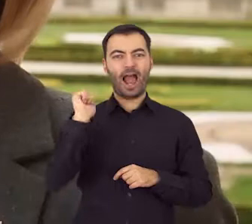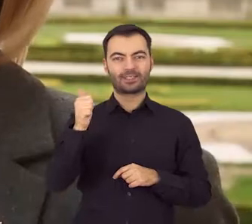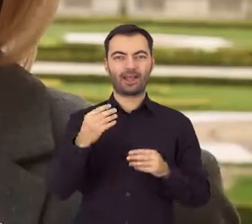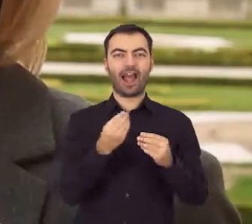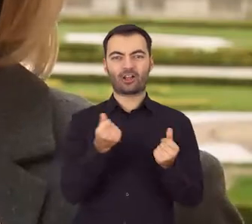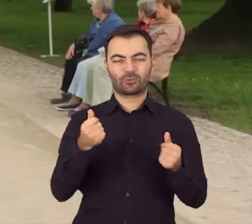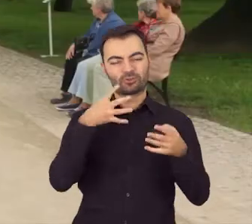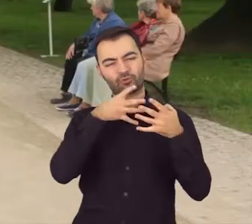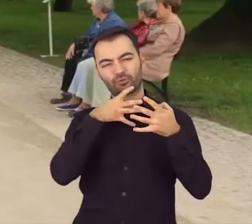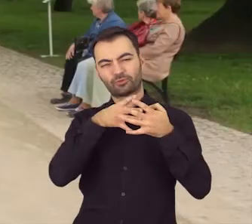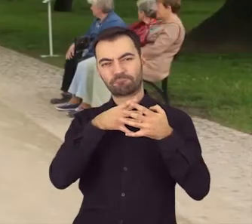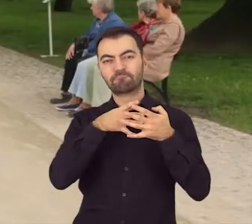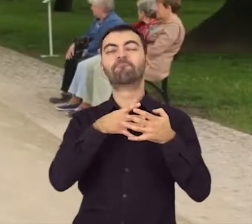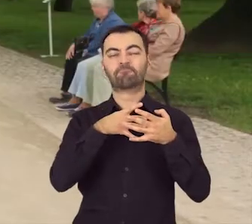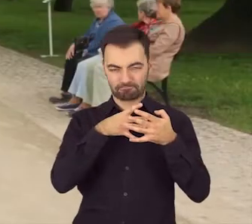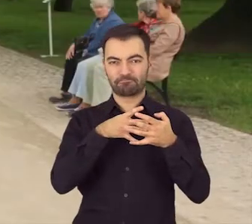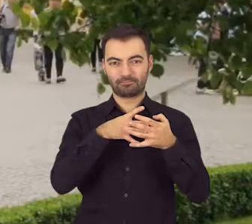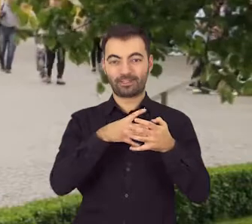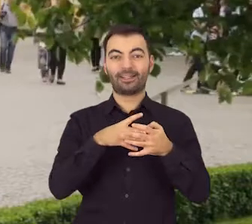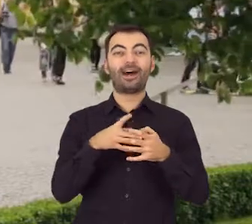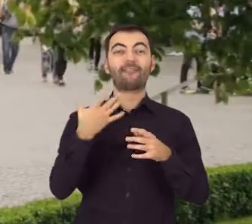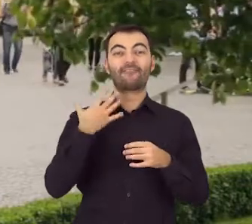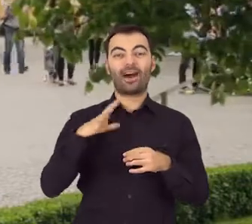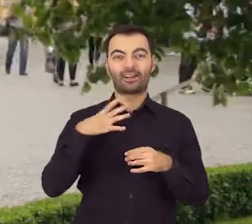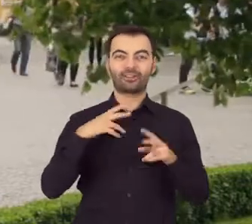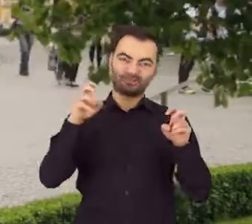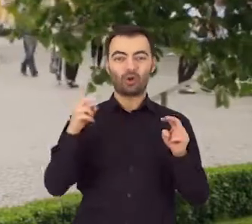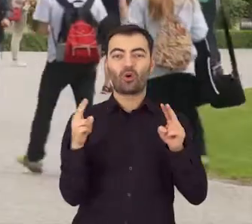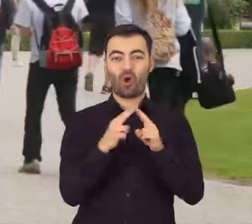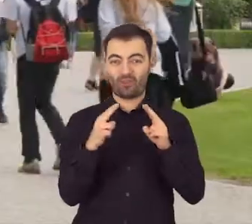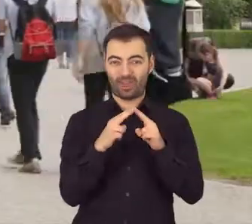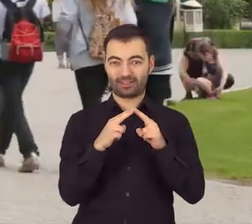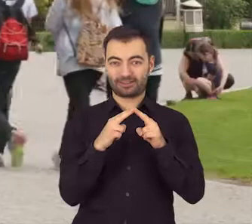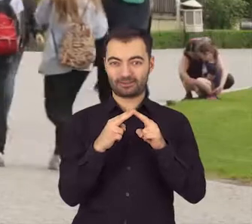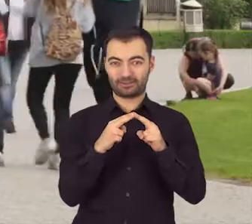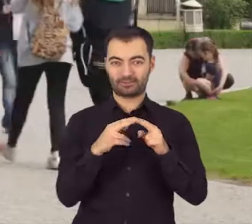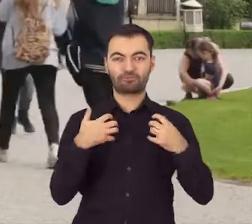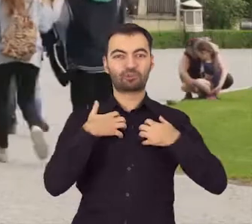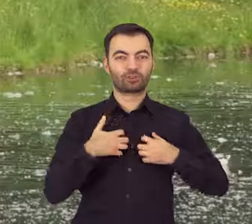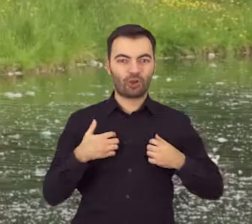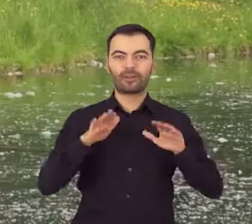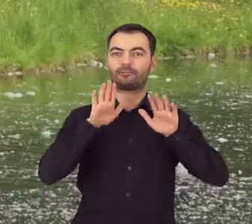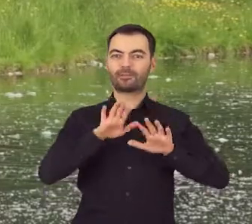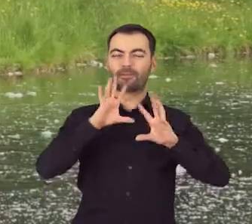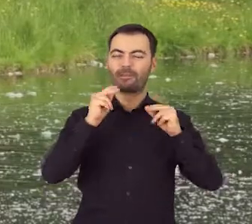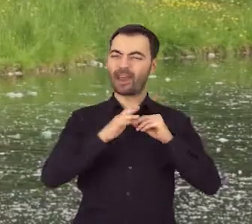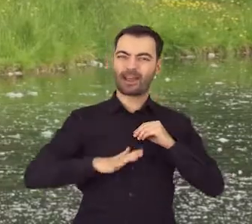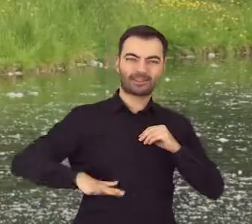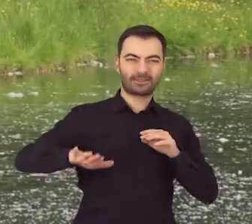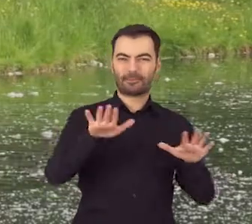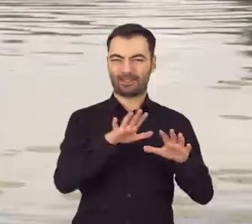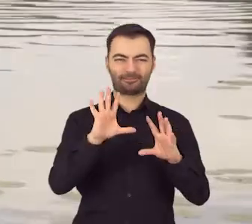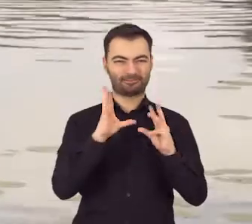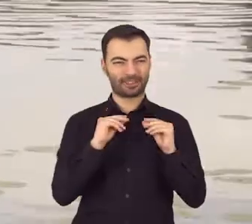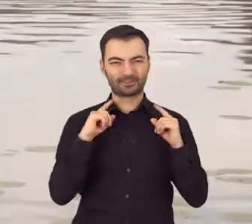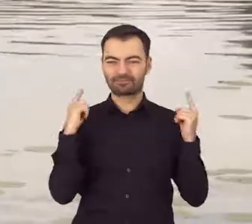ekspertów ekonomistów wyceniono, że sam walor kontaktu z przyrodą i przebywania w tak pięknym miejscu